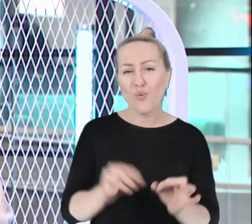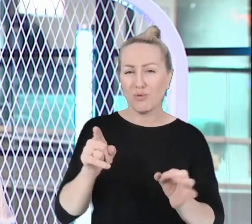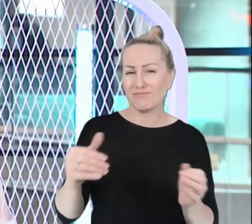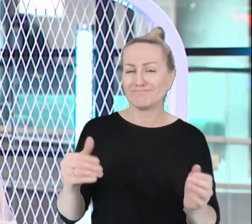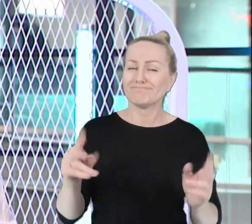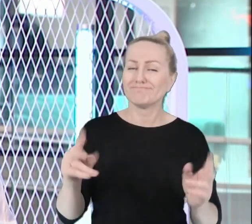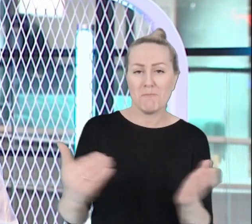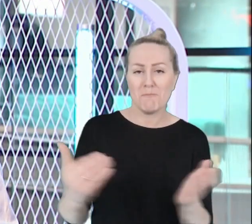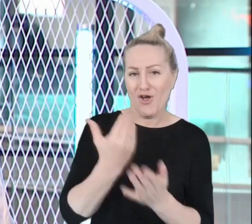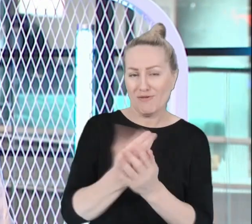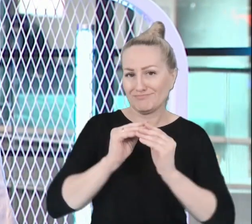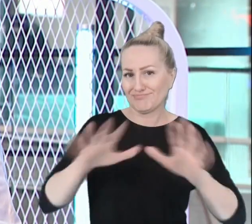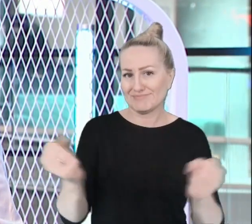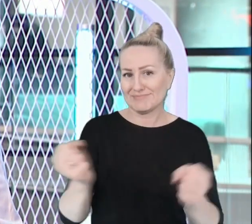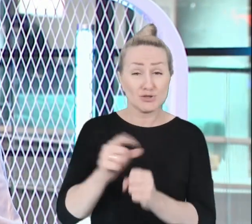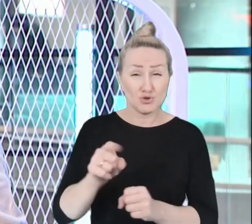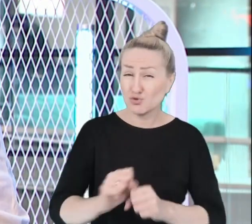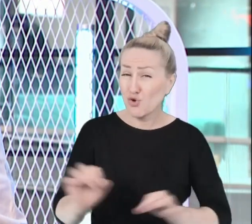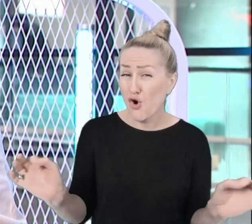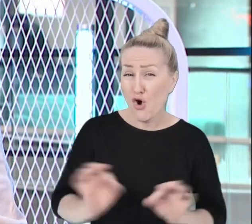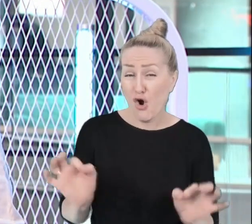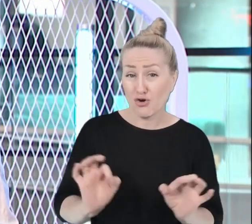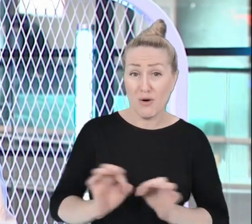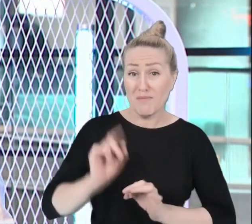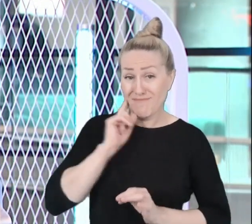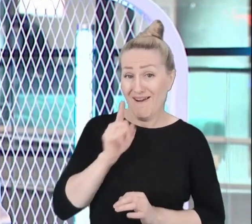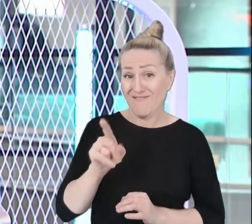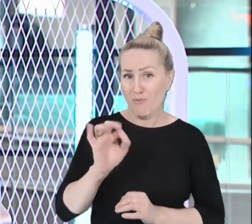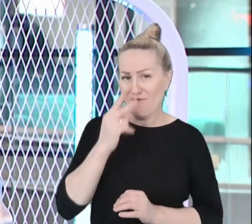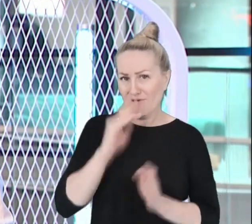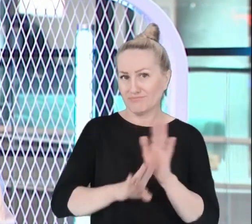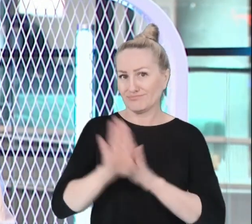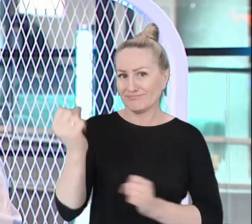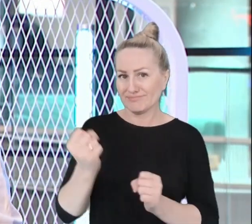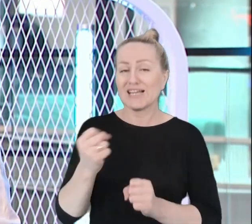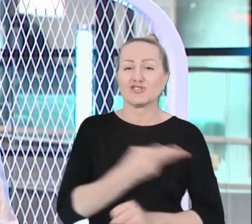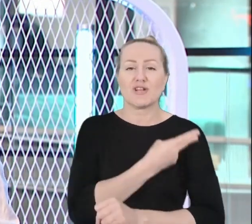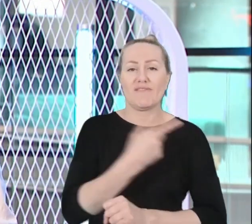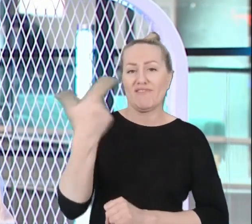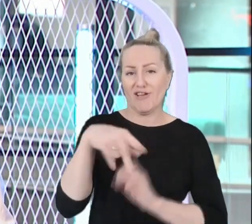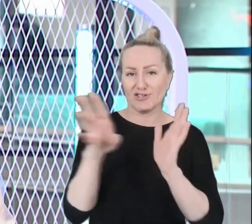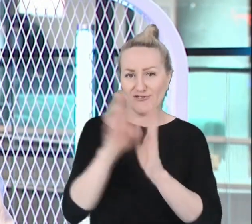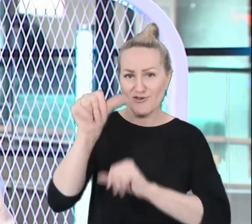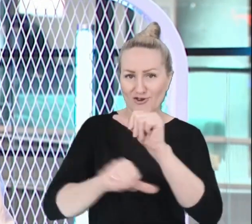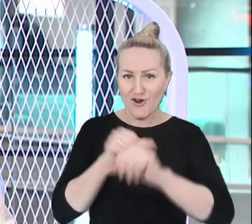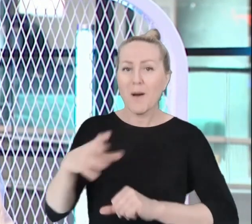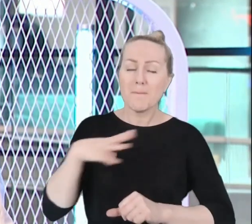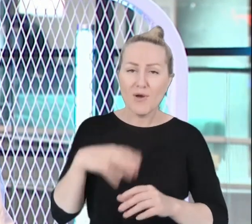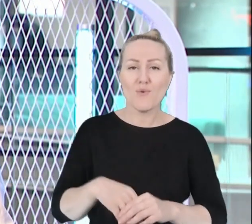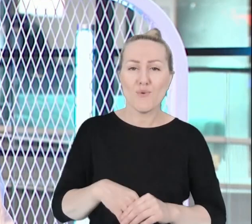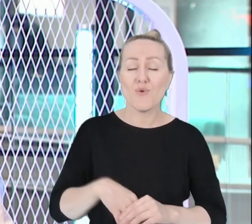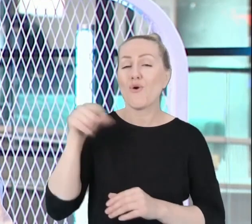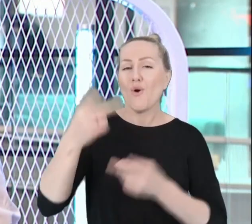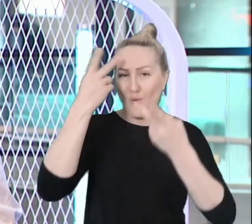co jest straszne, że wypalenie trenduje. W czerwcu 2019 roku zostało uznane przez